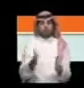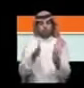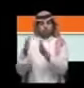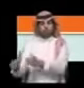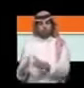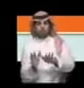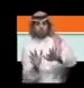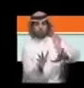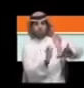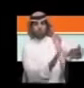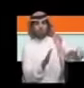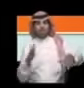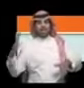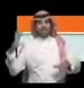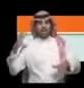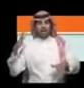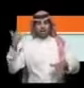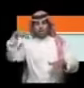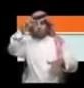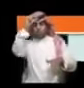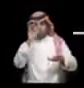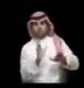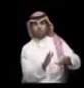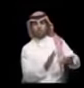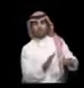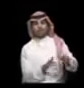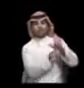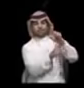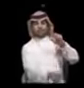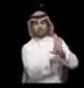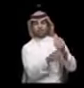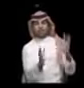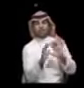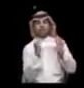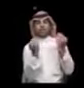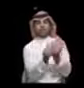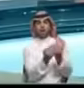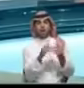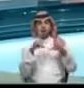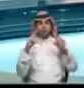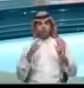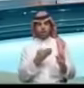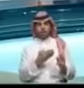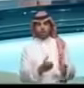مستودعات تابعة للإيرانيين وميليشيا ما يسمى بحزب الله اللبناني.